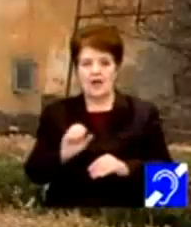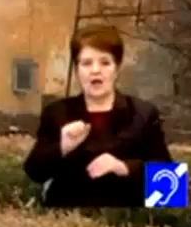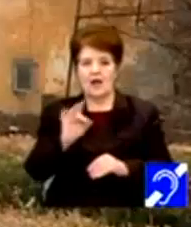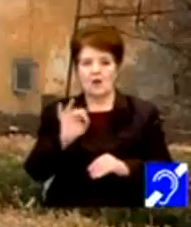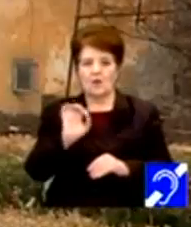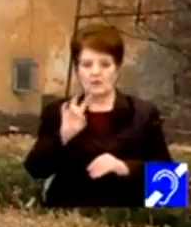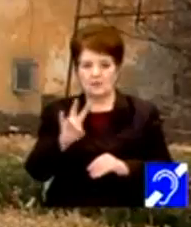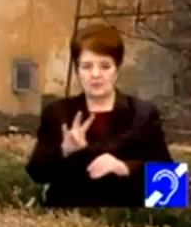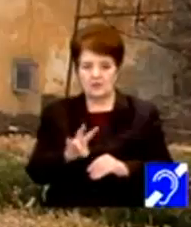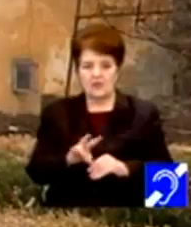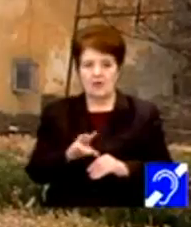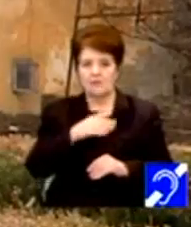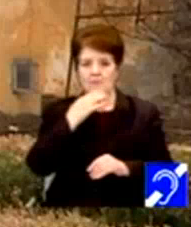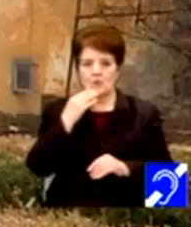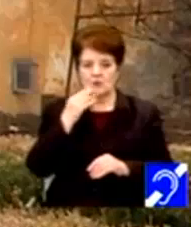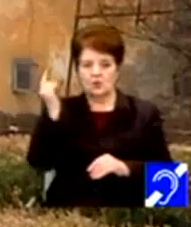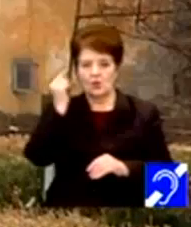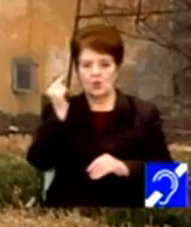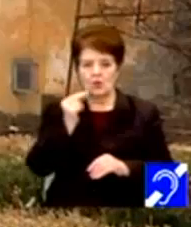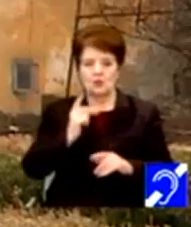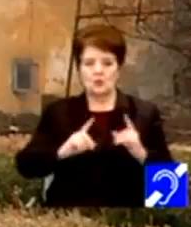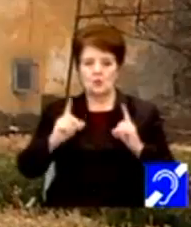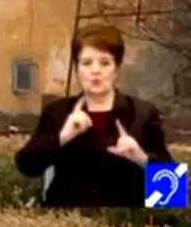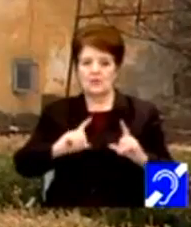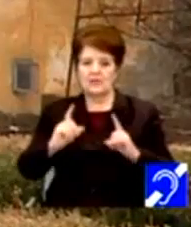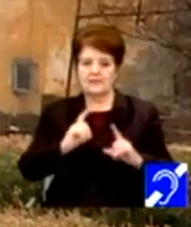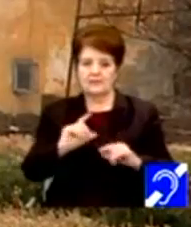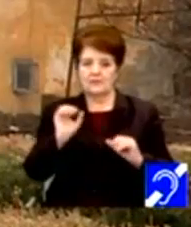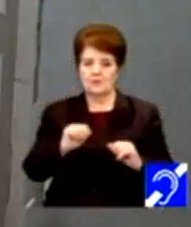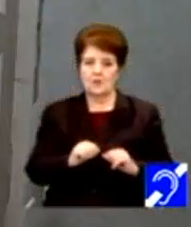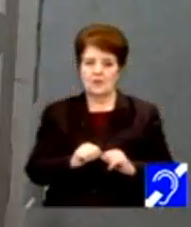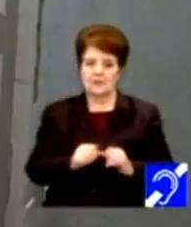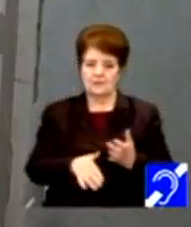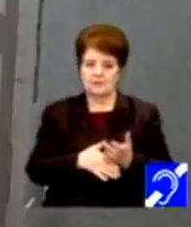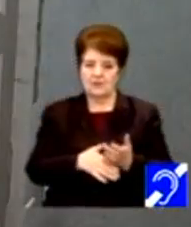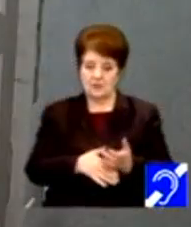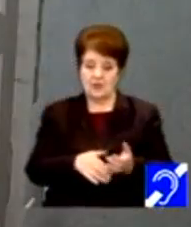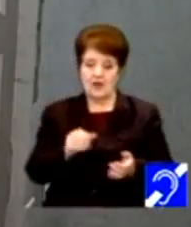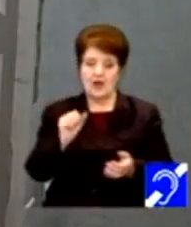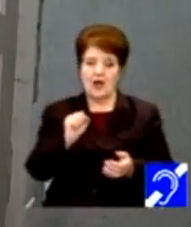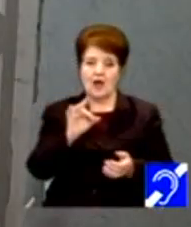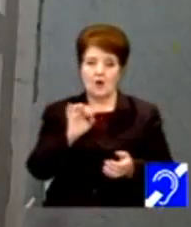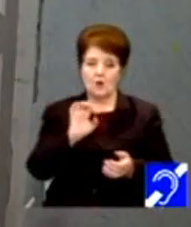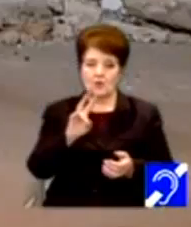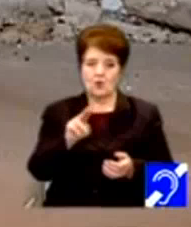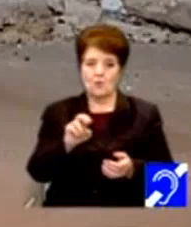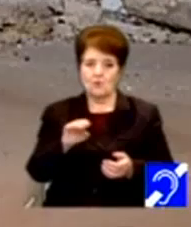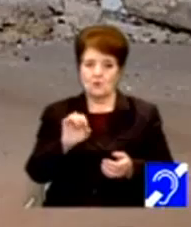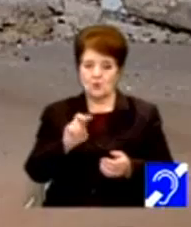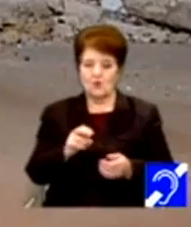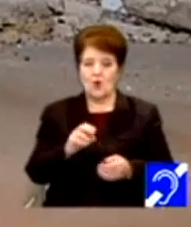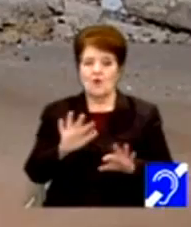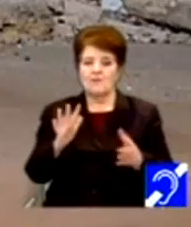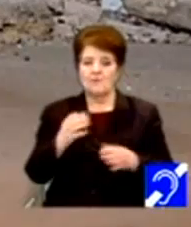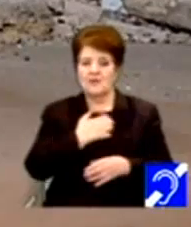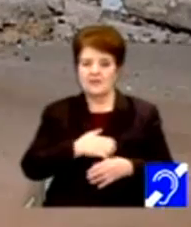ținea pe mulți studenți în gazdă ca să poată sprijini. Casa lui Aron Pumnu este un monument de mare